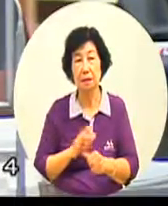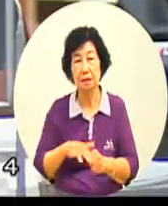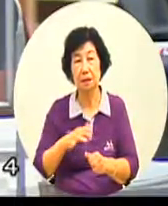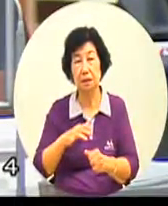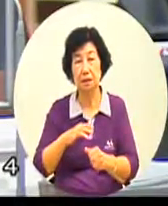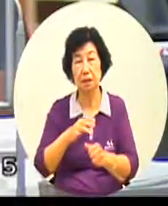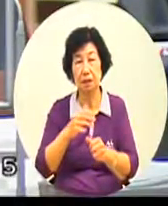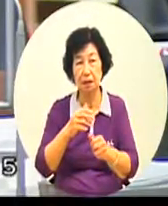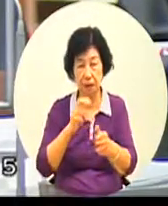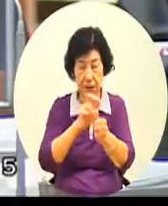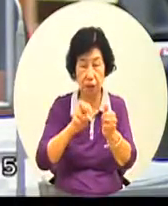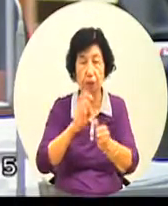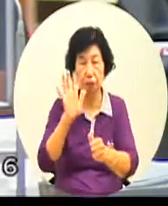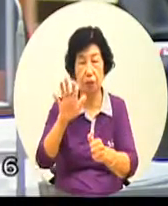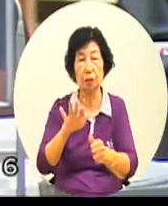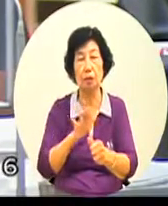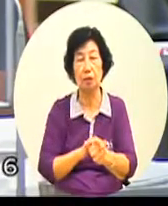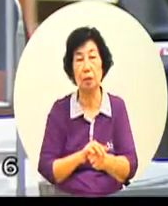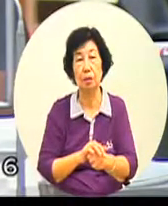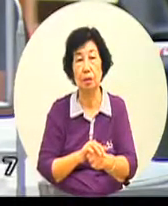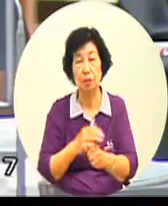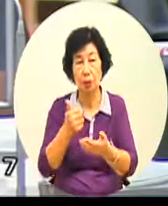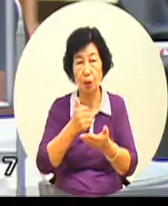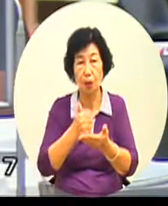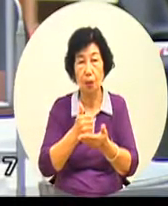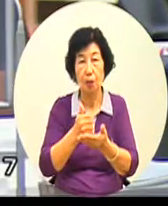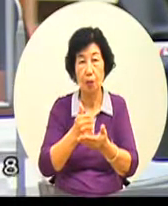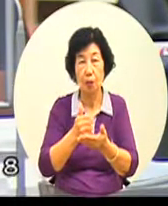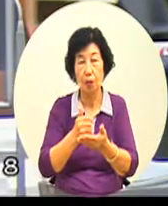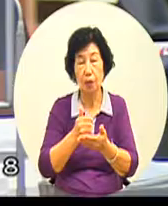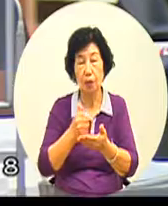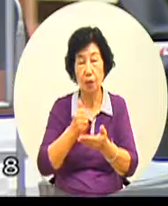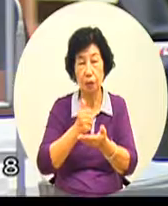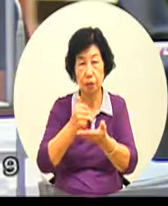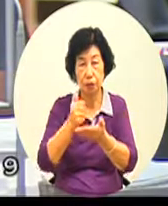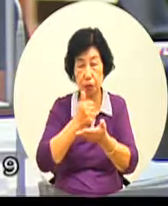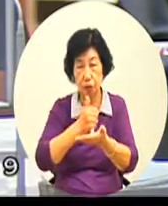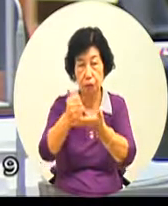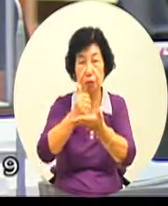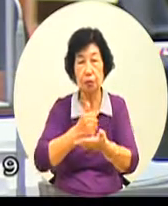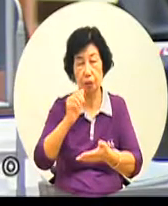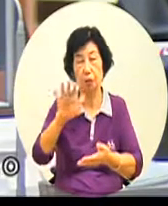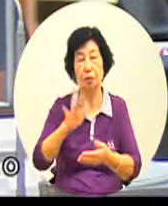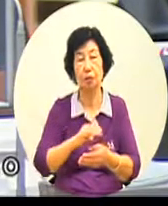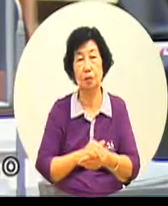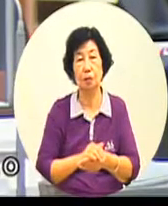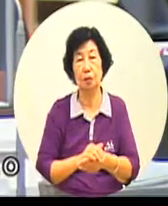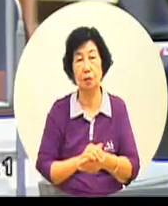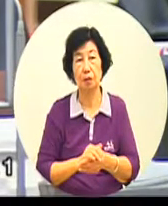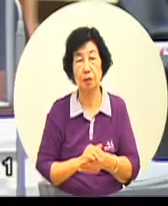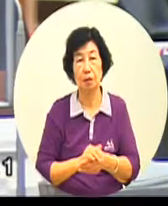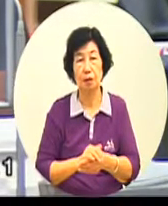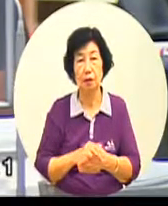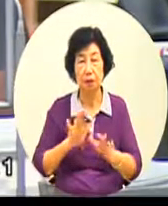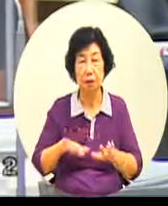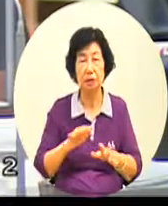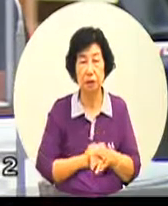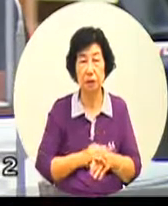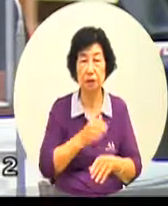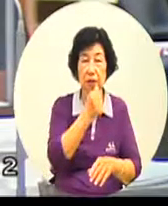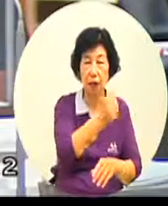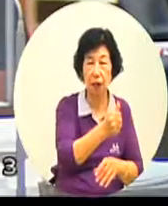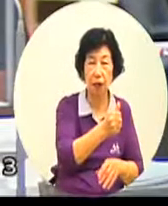就对了。 对，那还有我们再来的长照 2.0 的部分、我们社区照顾模式的 ABC 的 A，